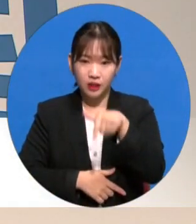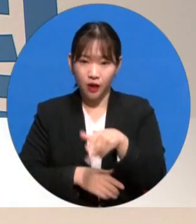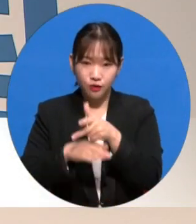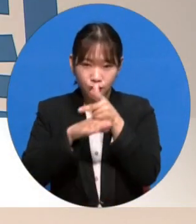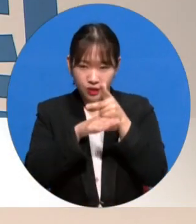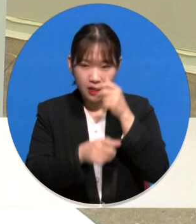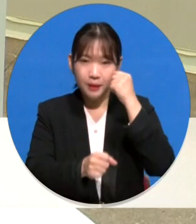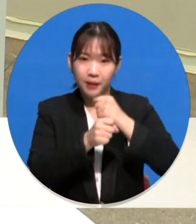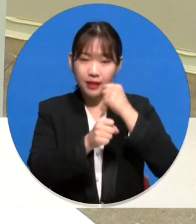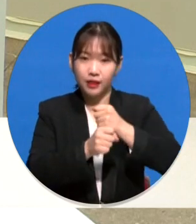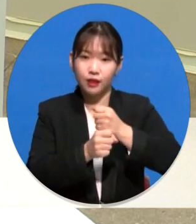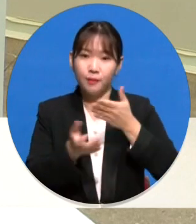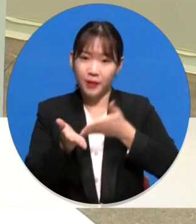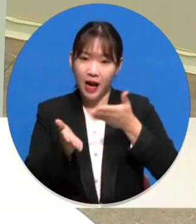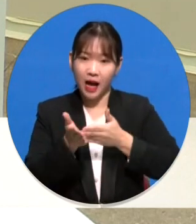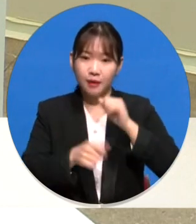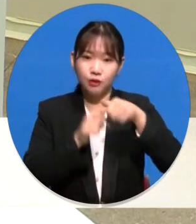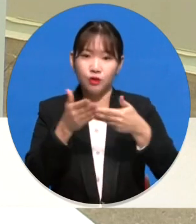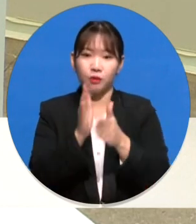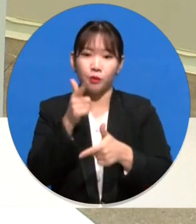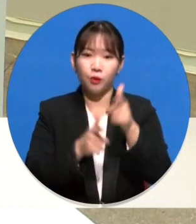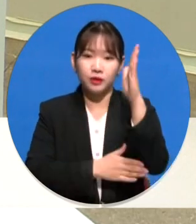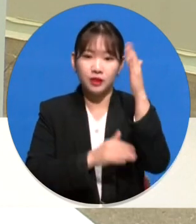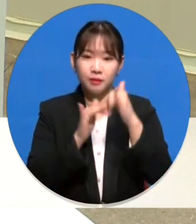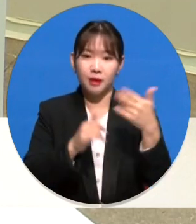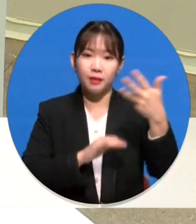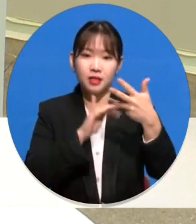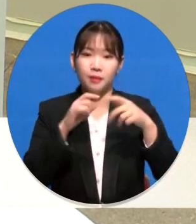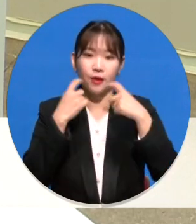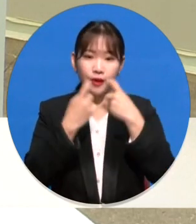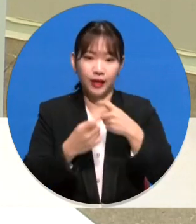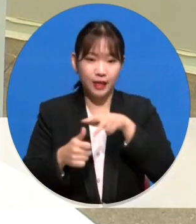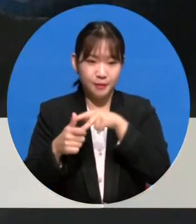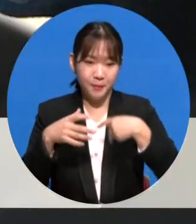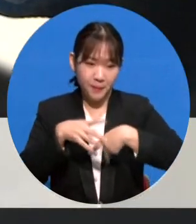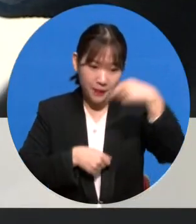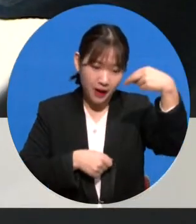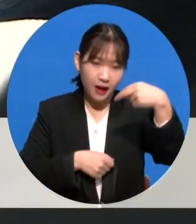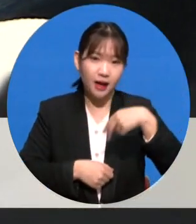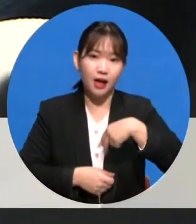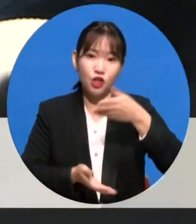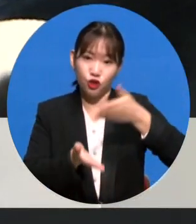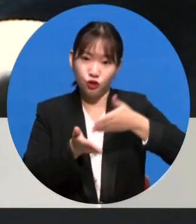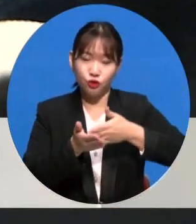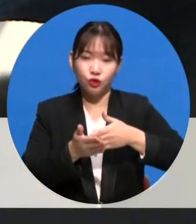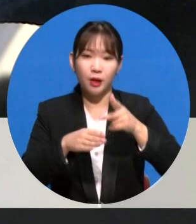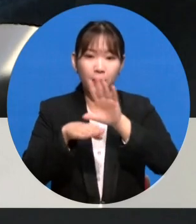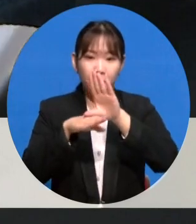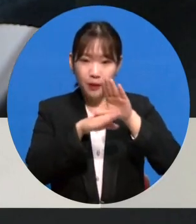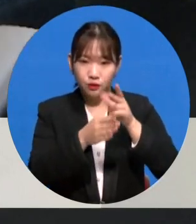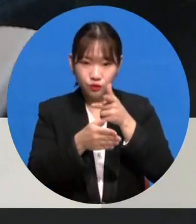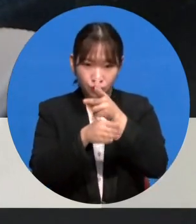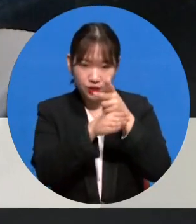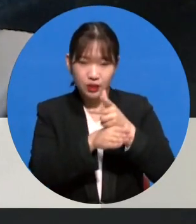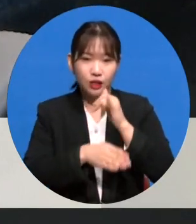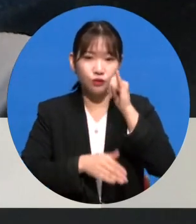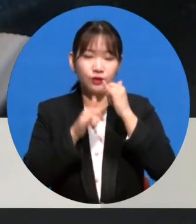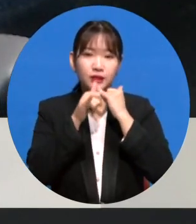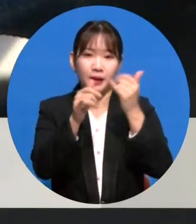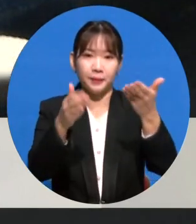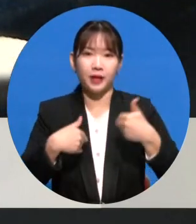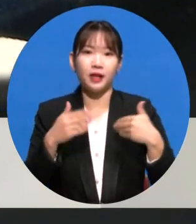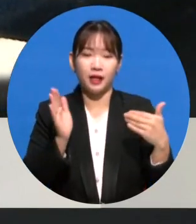취재 보도한 민주당 목포시민 8천명 개인정보 유출 단독보도가 방송 취재의 부문 우수상을